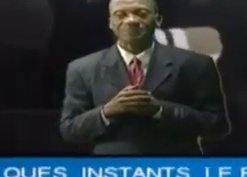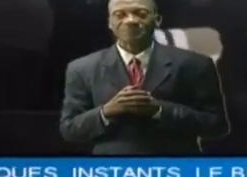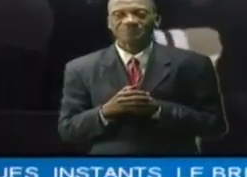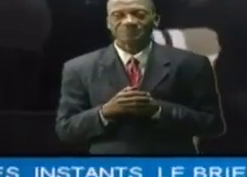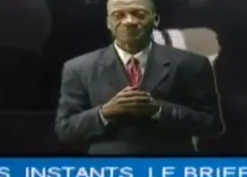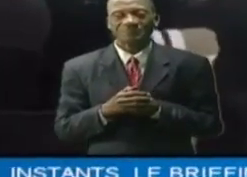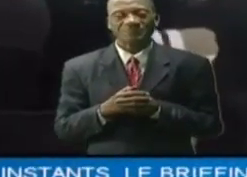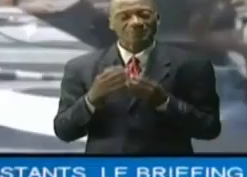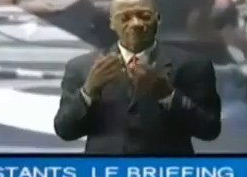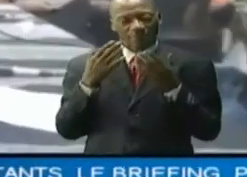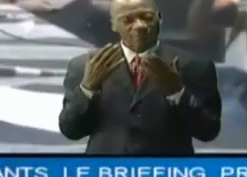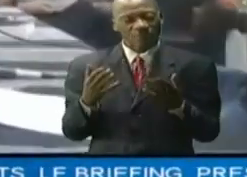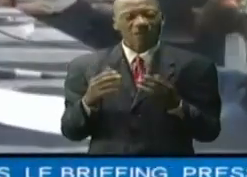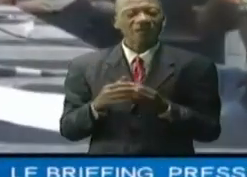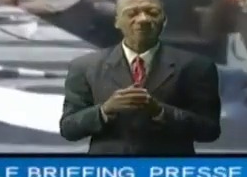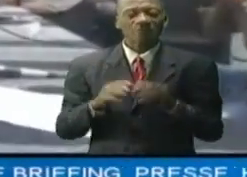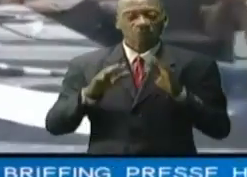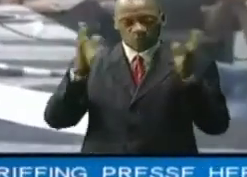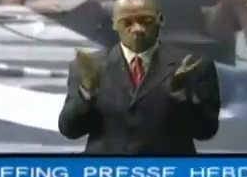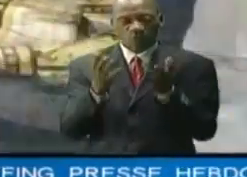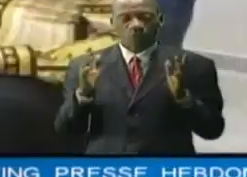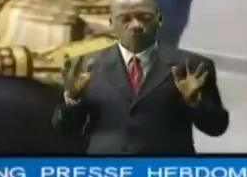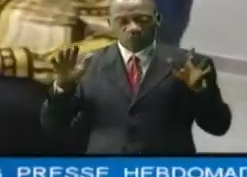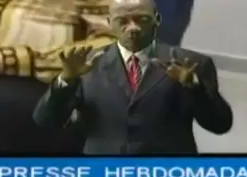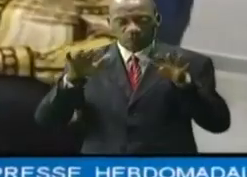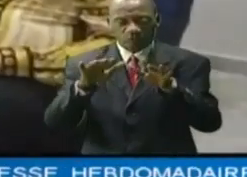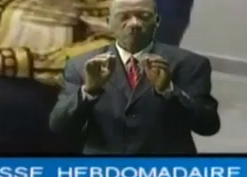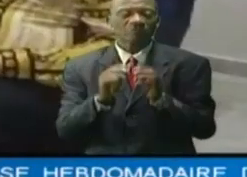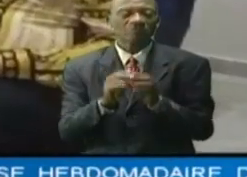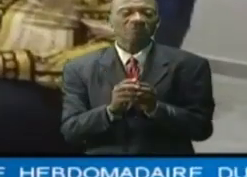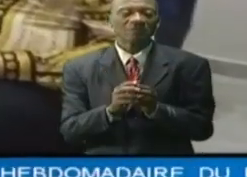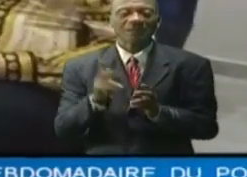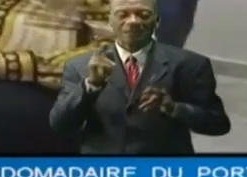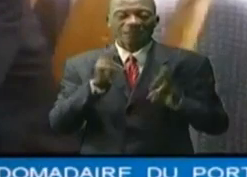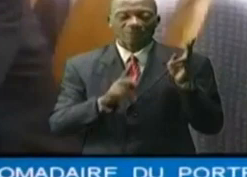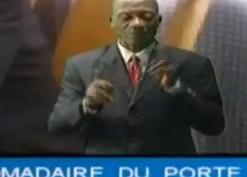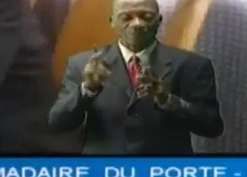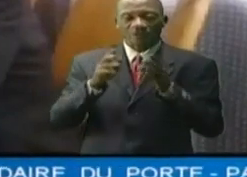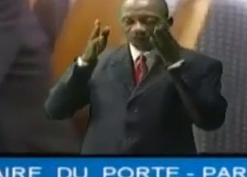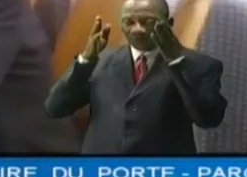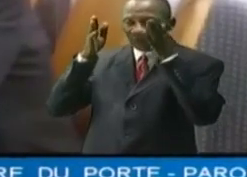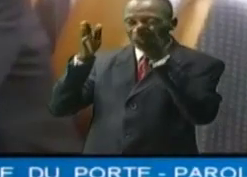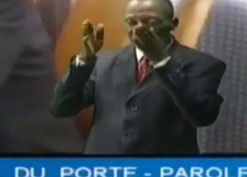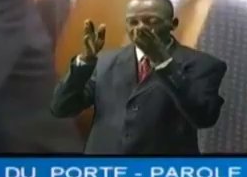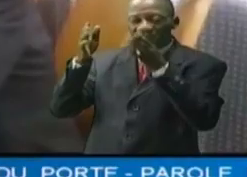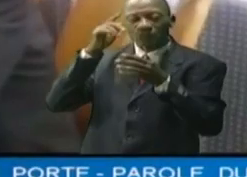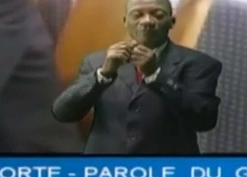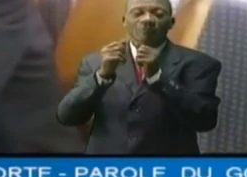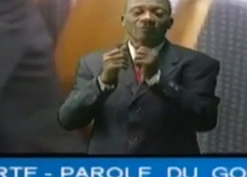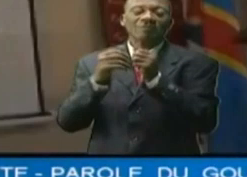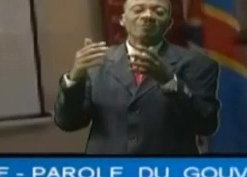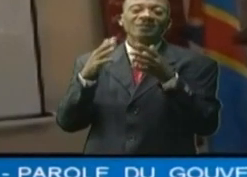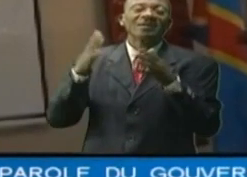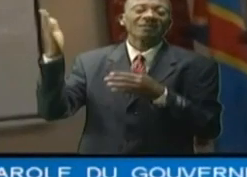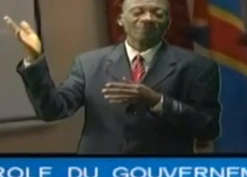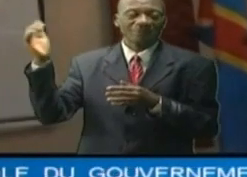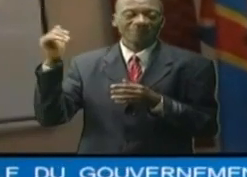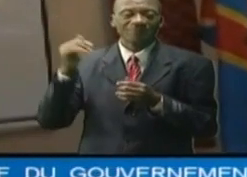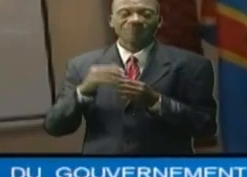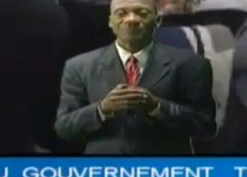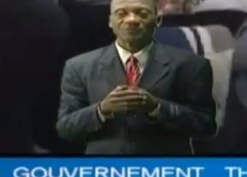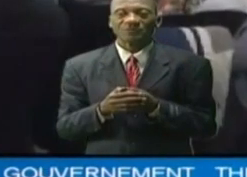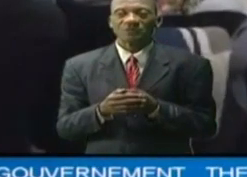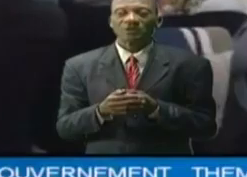d'un sujet qui cristallise toute l'attention de la population ainsi que celle des dirigeants politiques et militaires. Brisons les